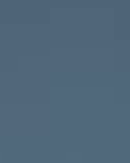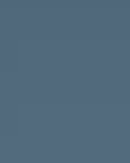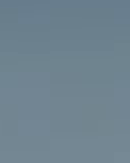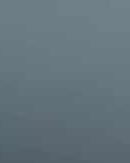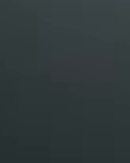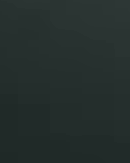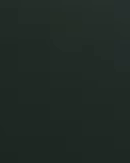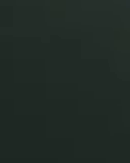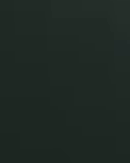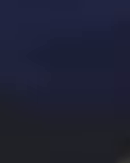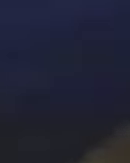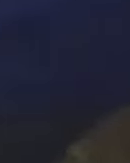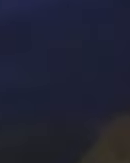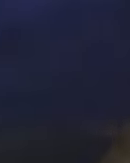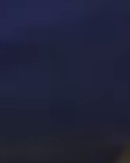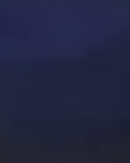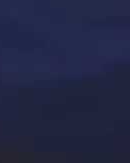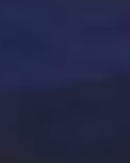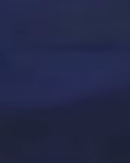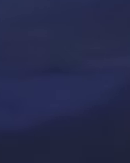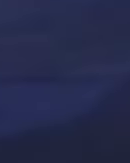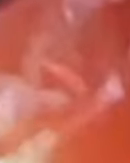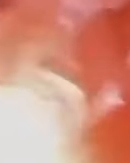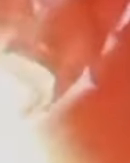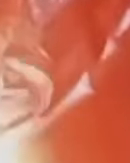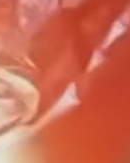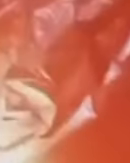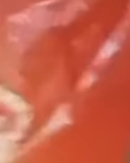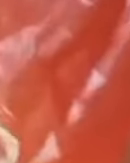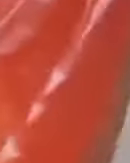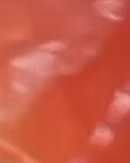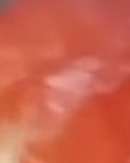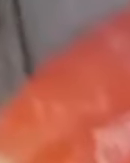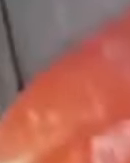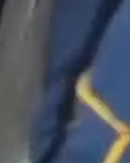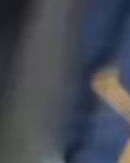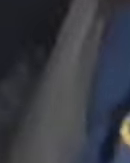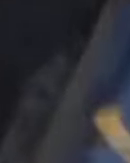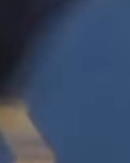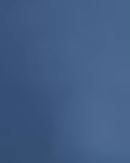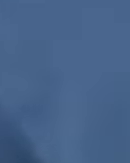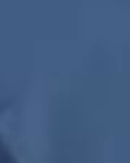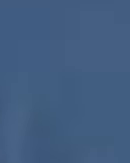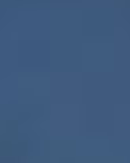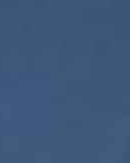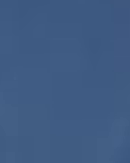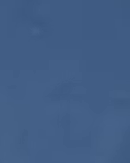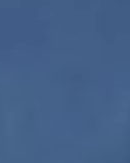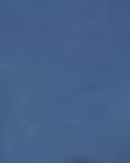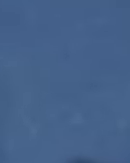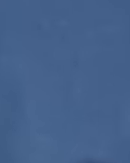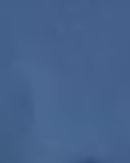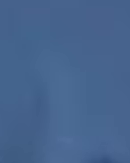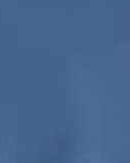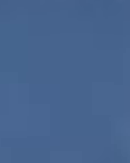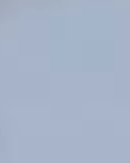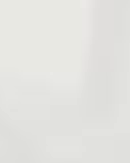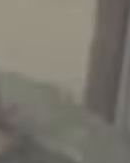Timur. Petugas damkar terpaksa merusak saluran pembuangan untuk mengevakuasi ular sepanjang 3 meter